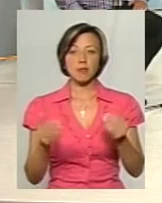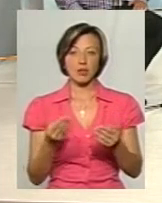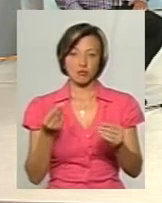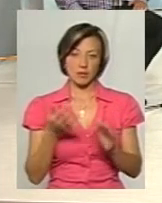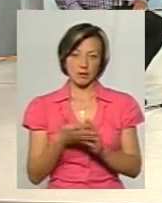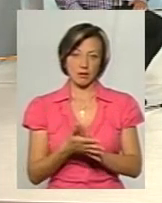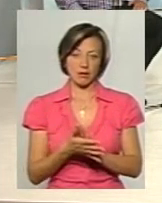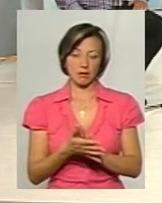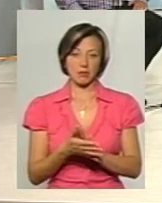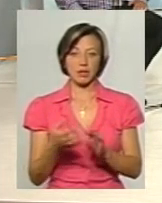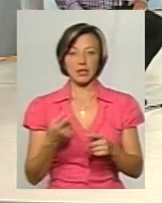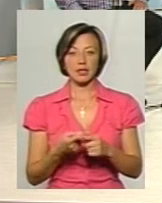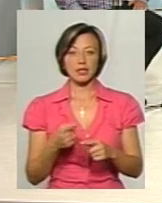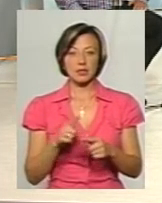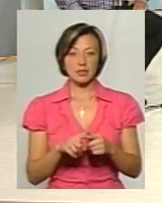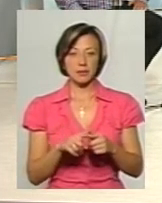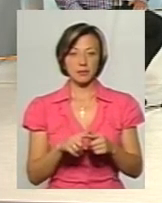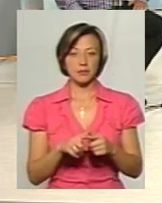затратами. Це